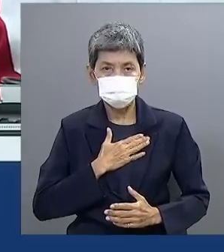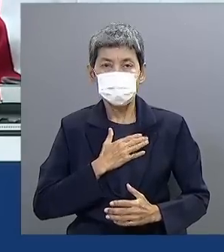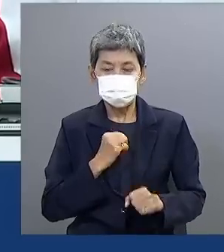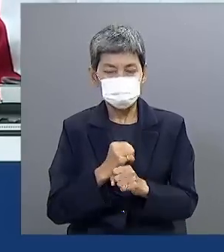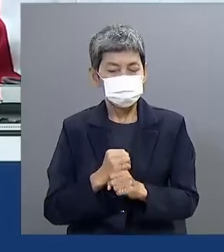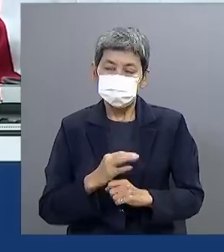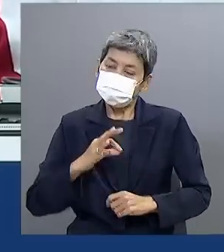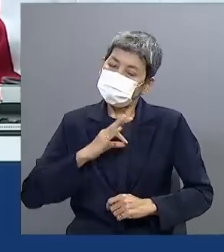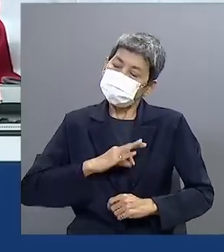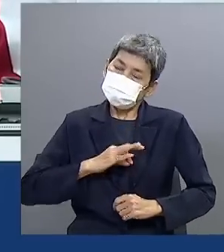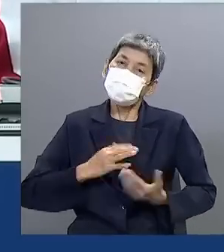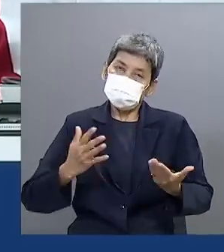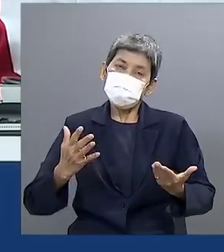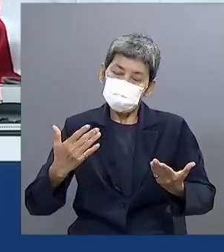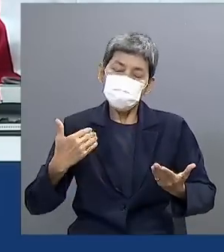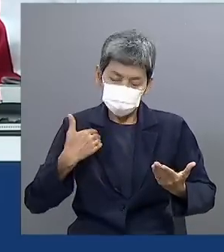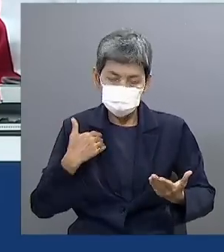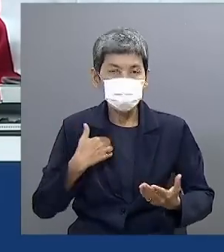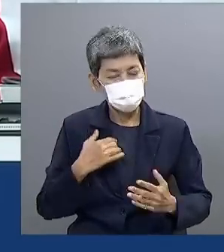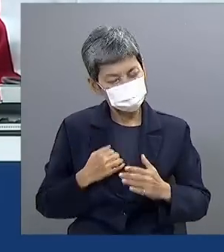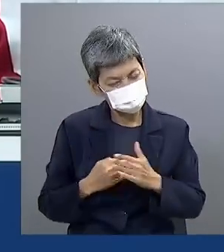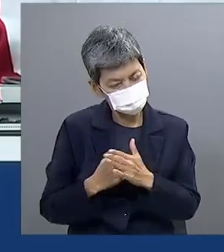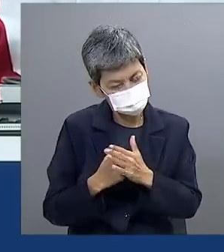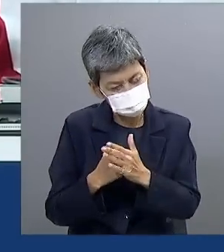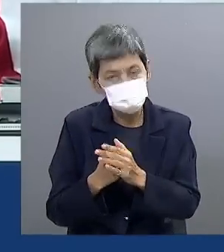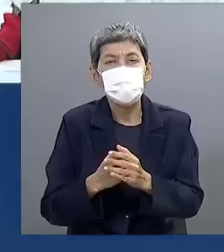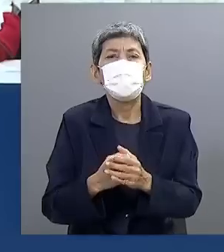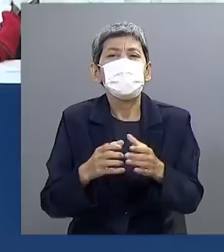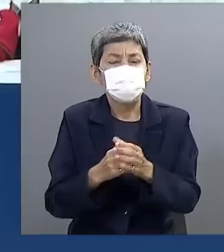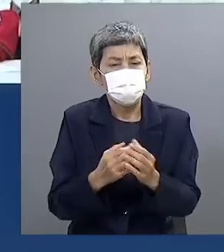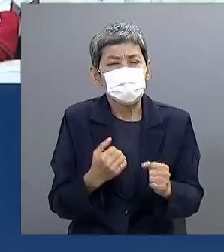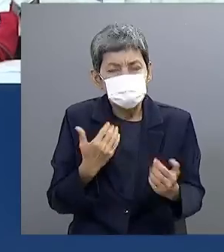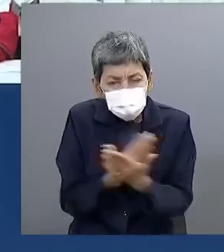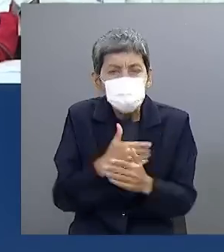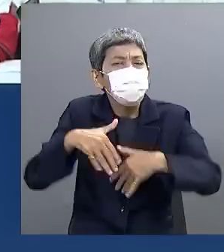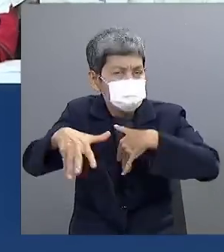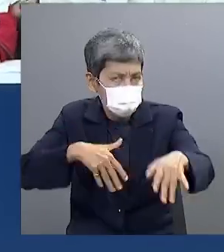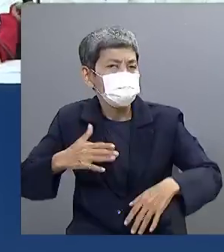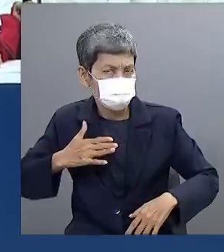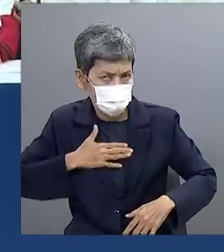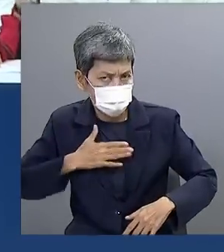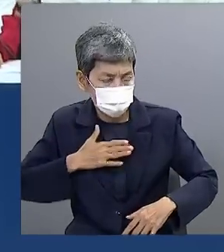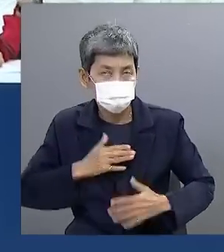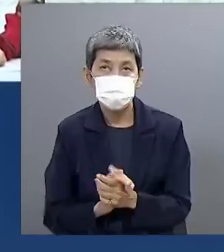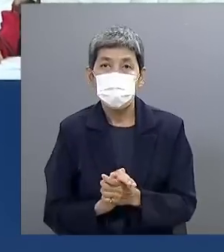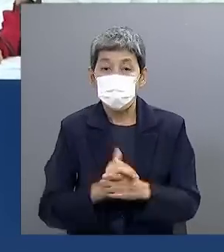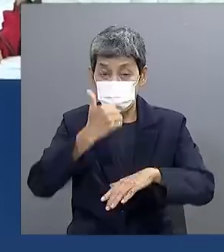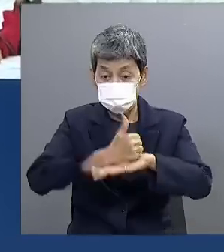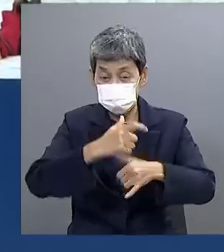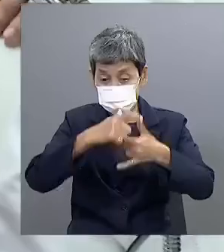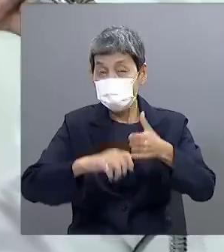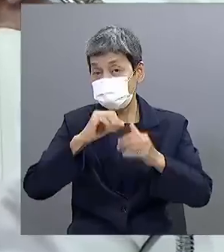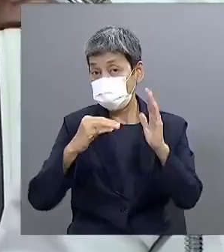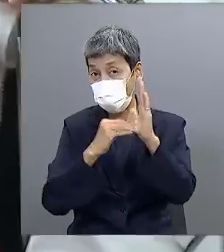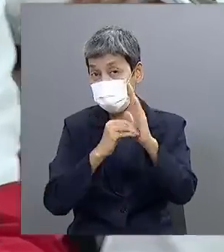นเกี่ยวข้องต้องต่อสู้ในนามของพี่น้องประชาชนให้ถึงที่สุด สำหรับว่าที่ผู้สมัครส.ส.กทม.ของพรรคเพื่อไทยเ